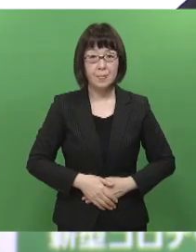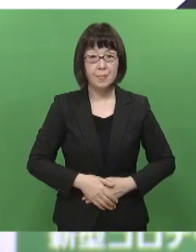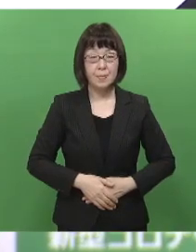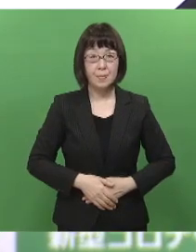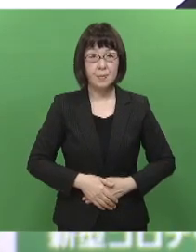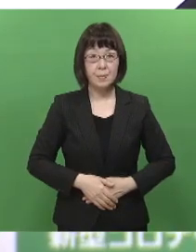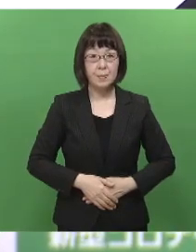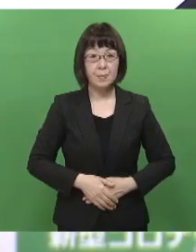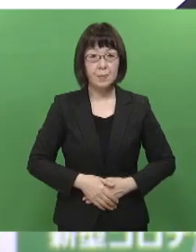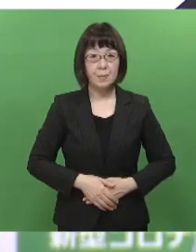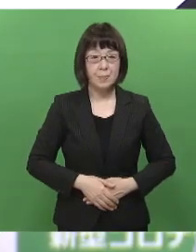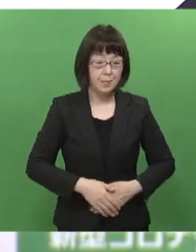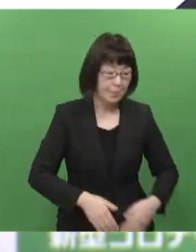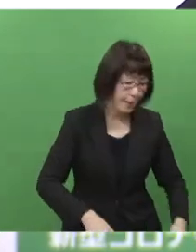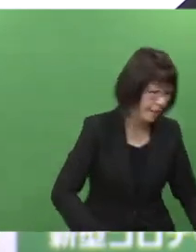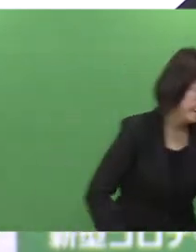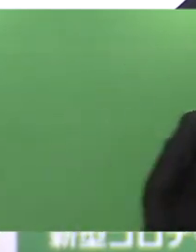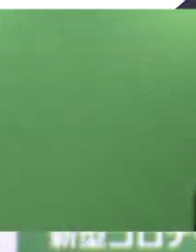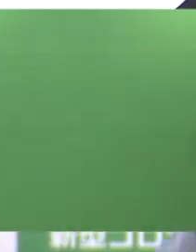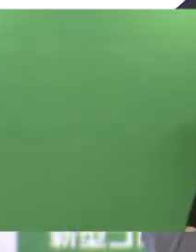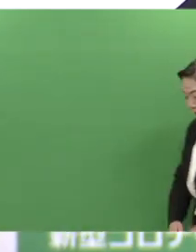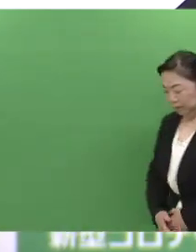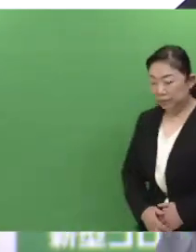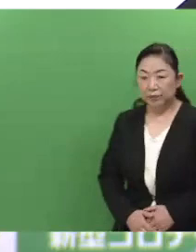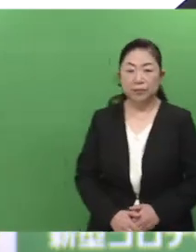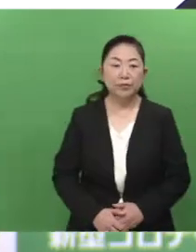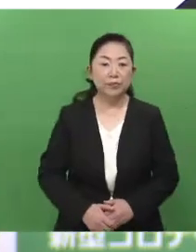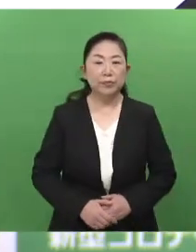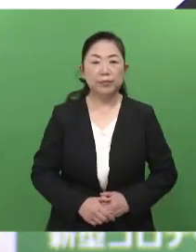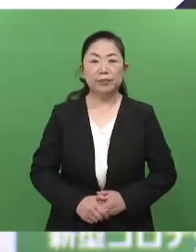思います。はい、